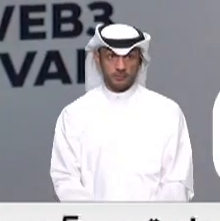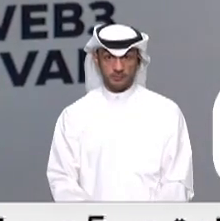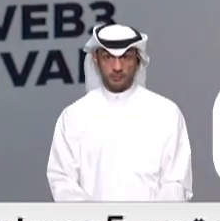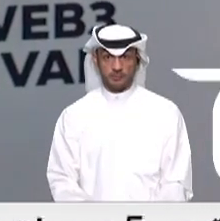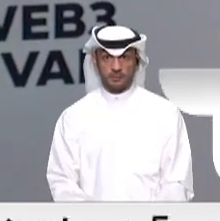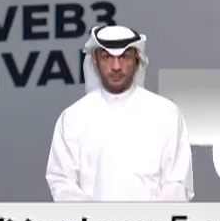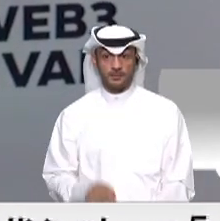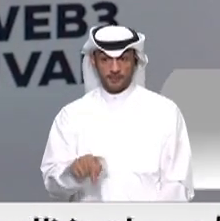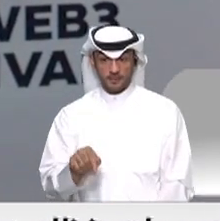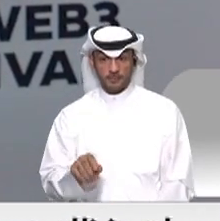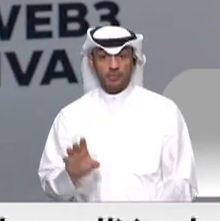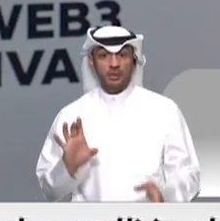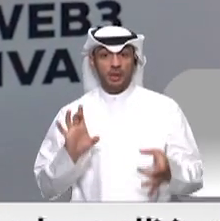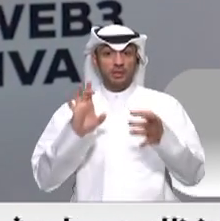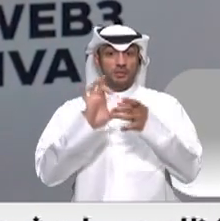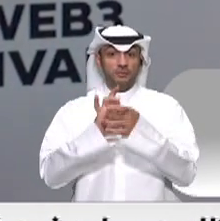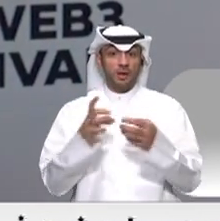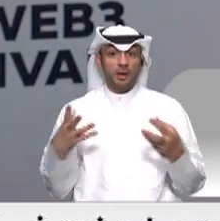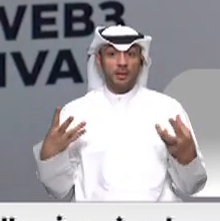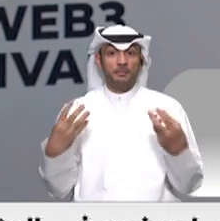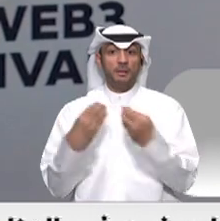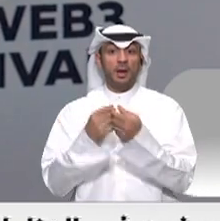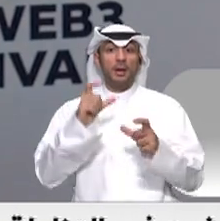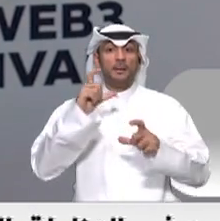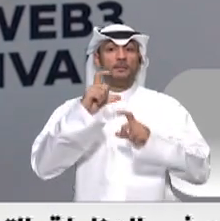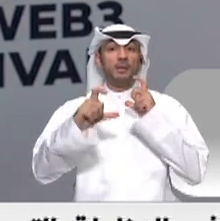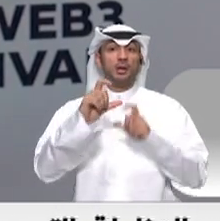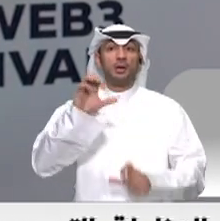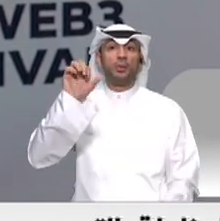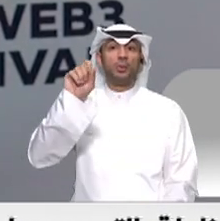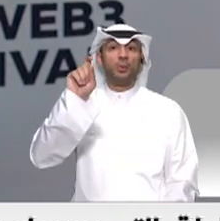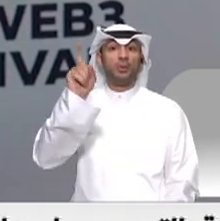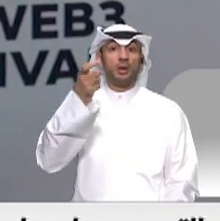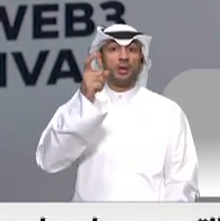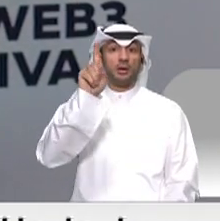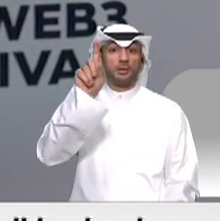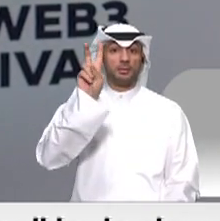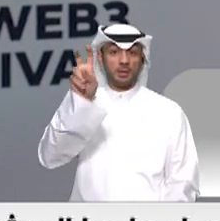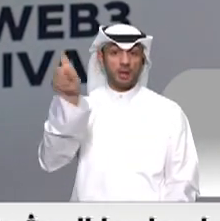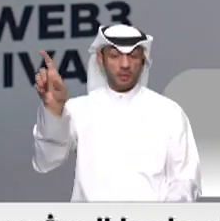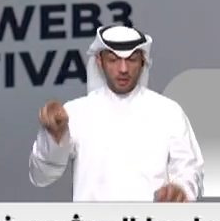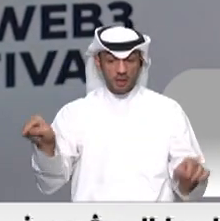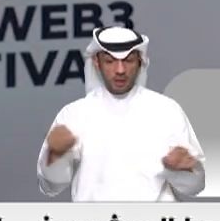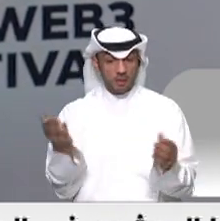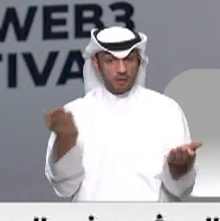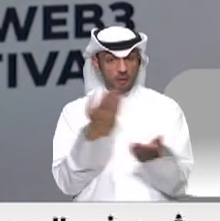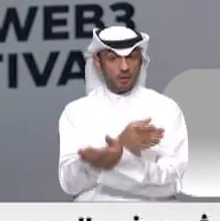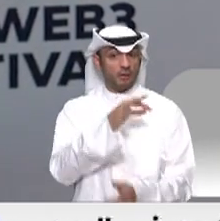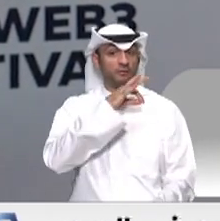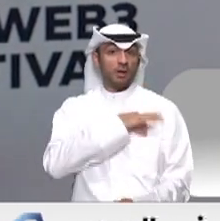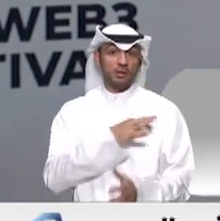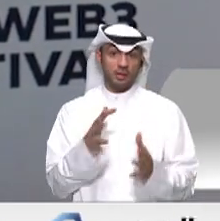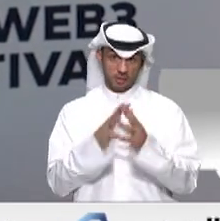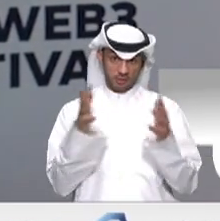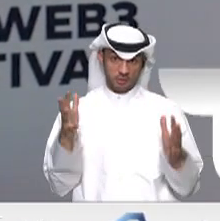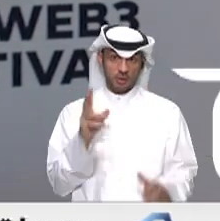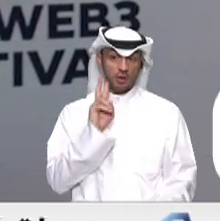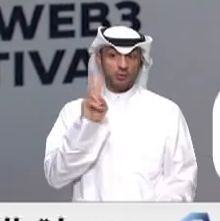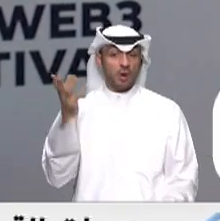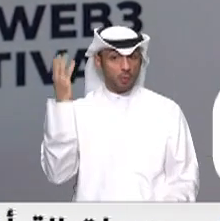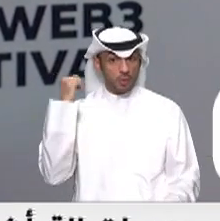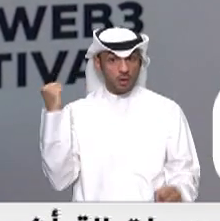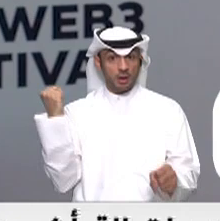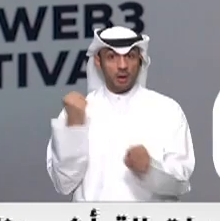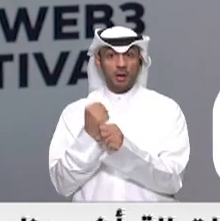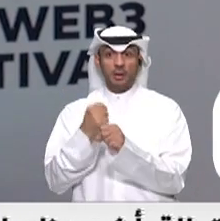اليوم الاتفاقية اللي وقعناها مع بنك وربا اتفاقية مهم جدا بالنسبة لنا، لأن نحن اشتغلنا مع كثير